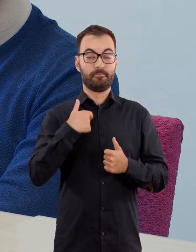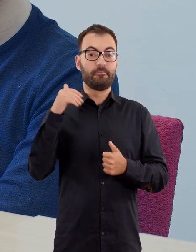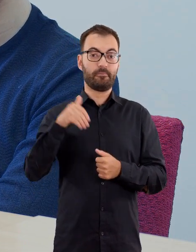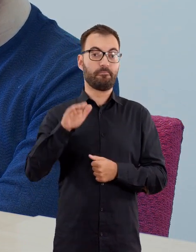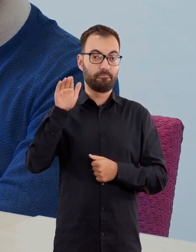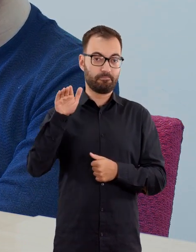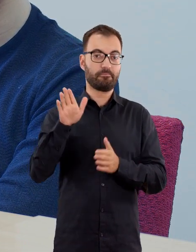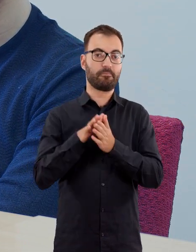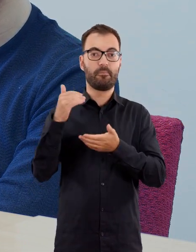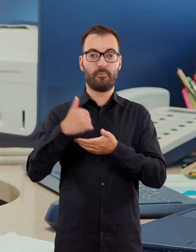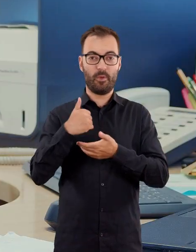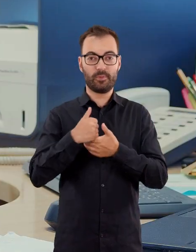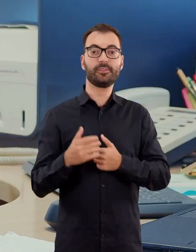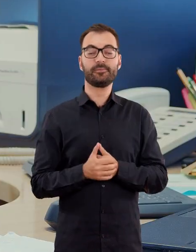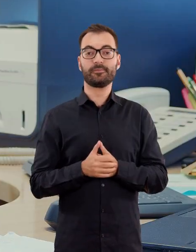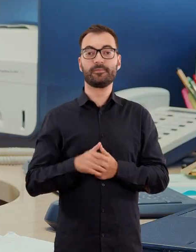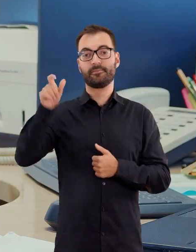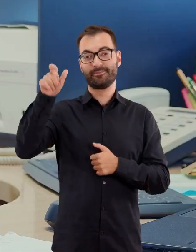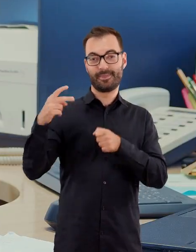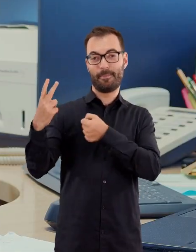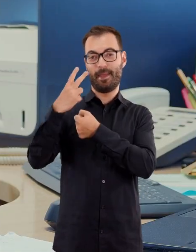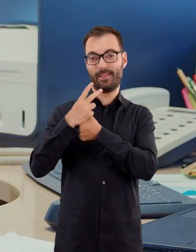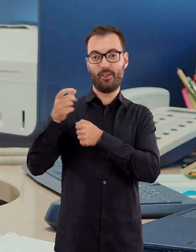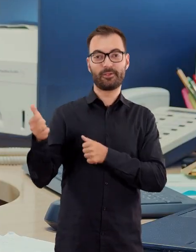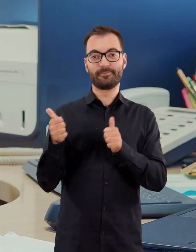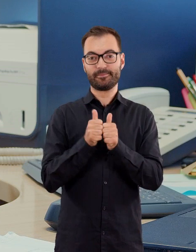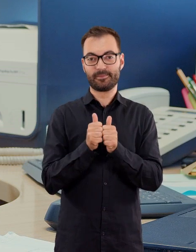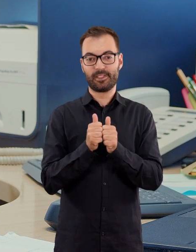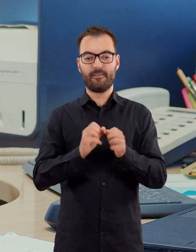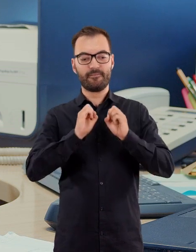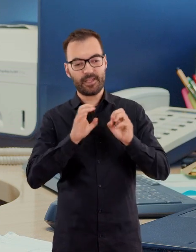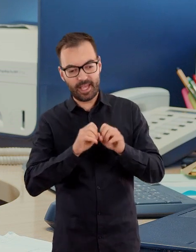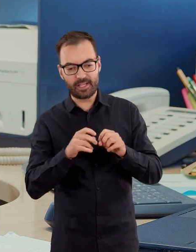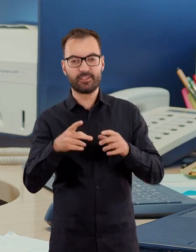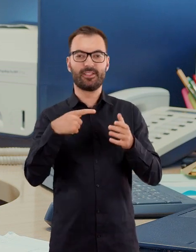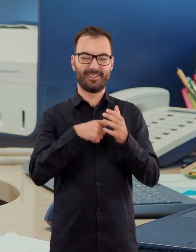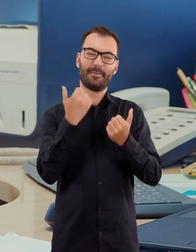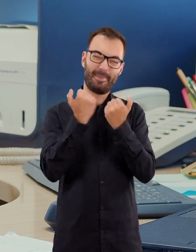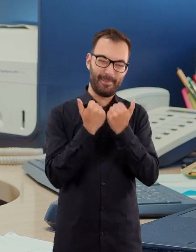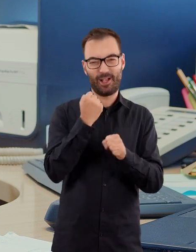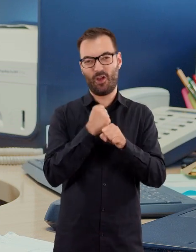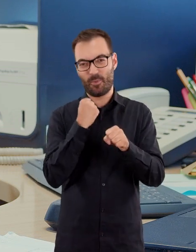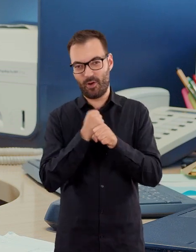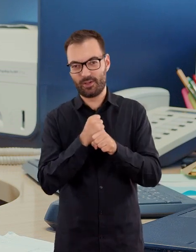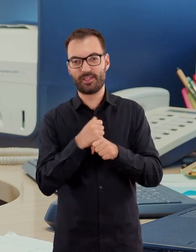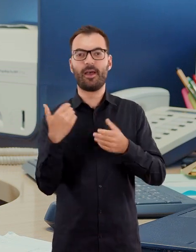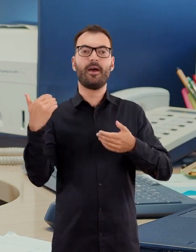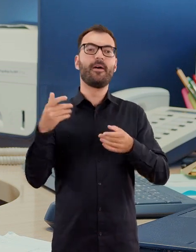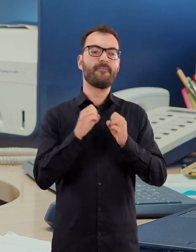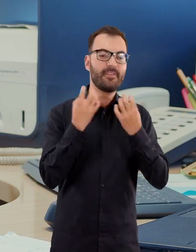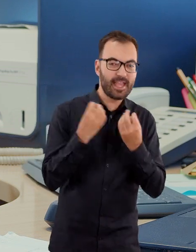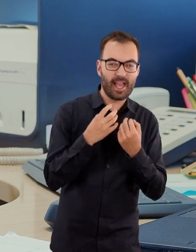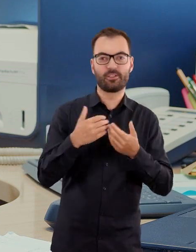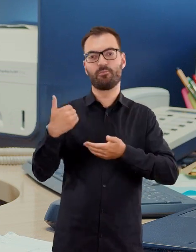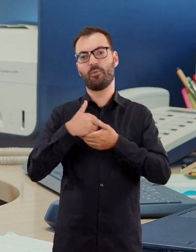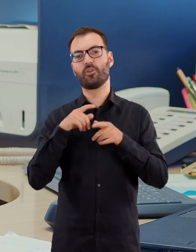może prosić o pomoc osobę, która jej to będzie wyjaśniać, pomoże jej z tak zwaną właśnie papierkową robotą, pomoże jej z organizacją